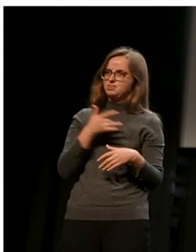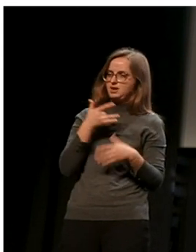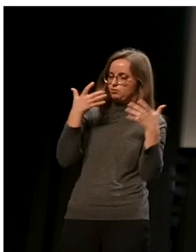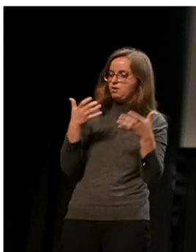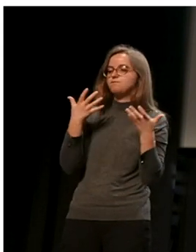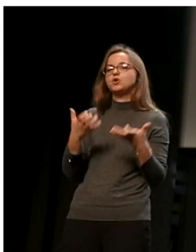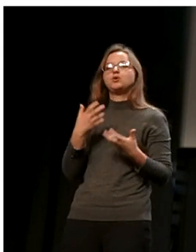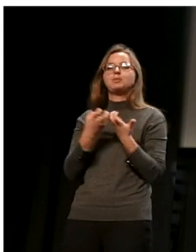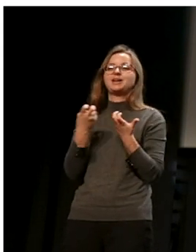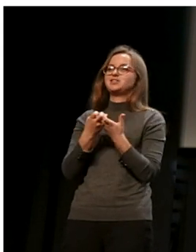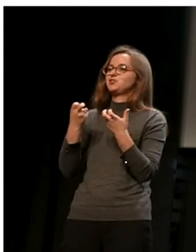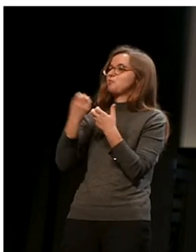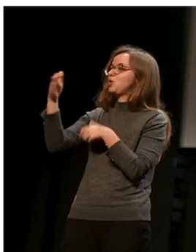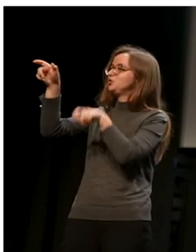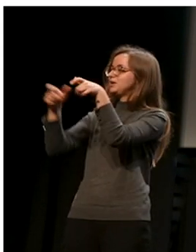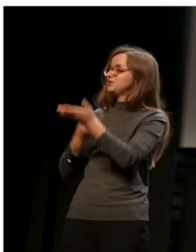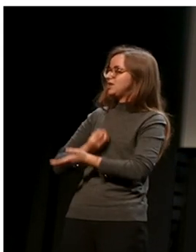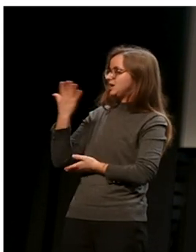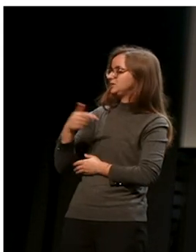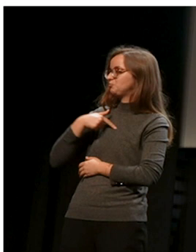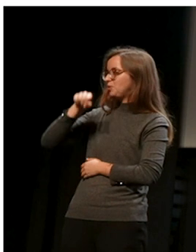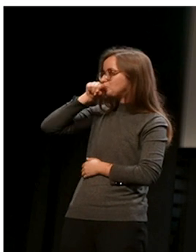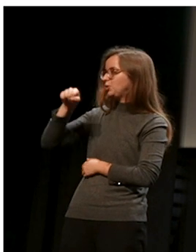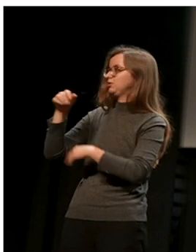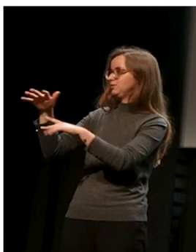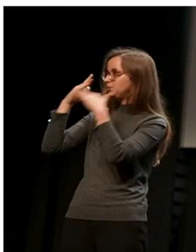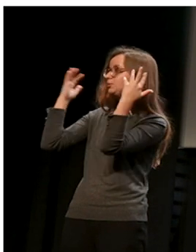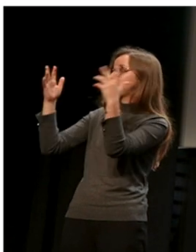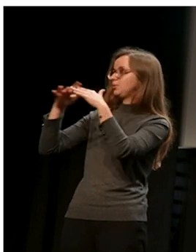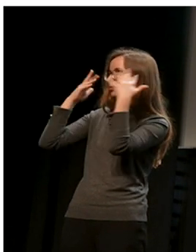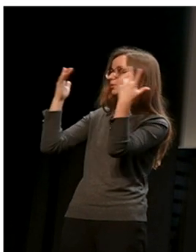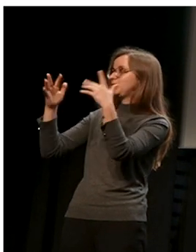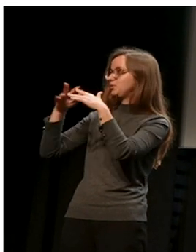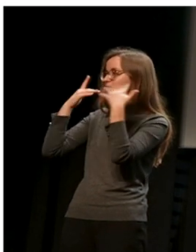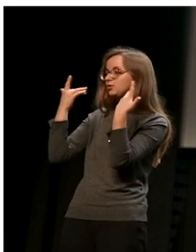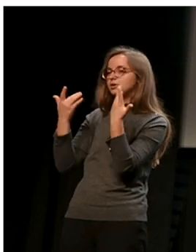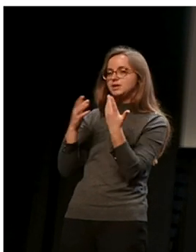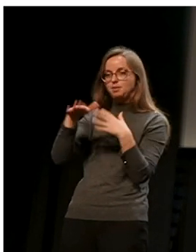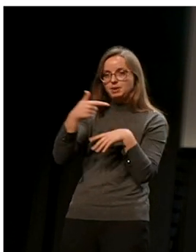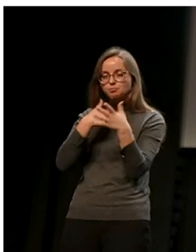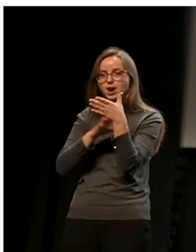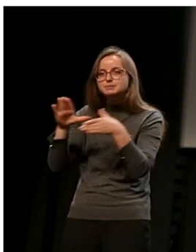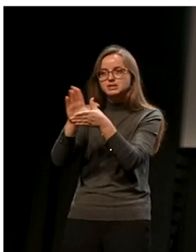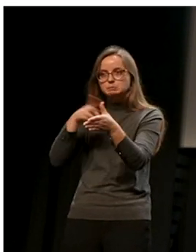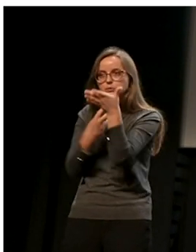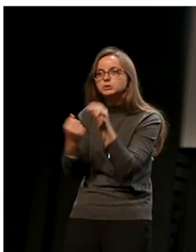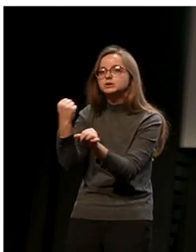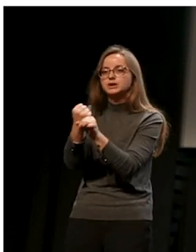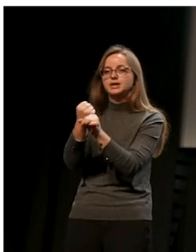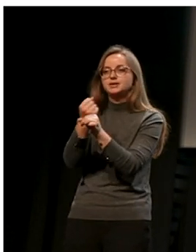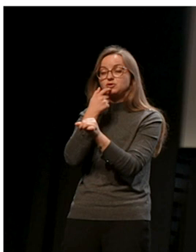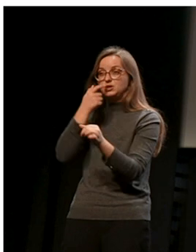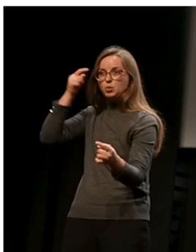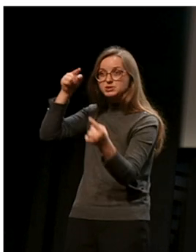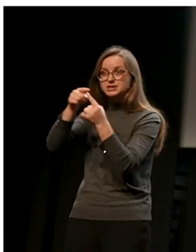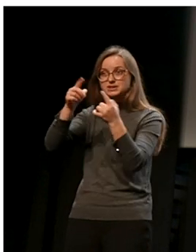je vais aller regarder des images d'artistes que j'aime beaucoup, et j'aurai cette belle image. Moi, je veux avoir mon image. Je veux mon image. Ma finalité,